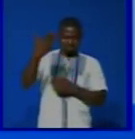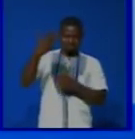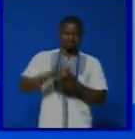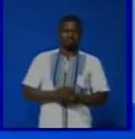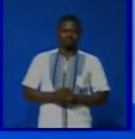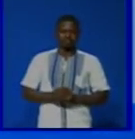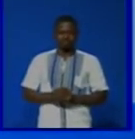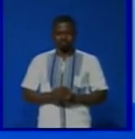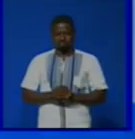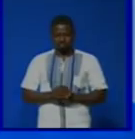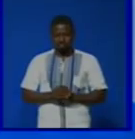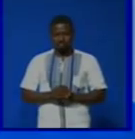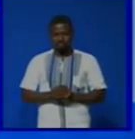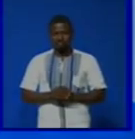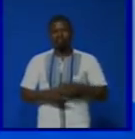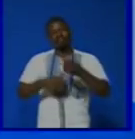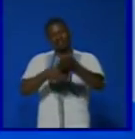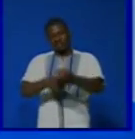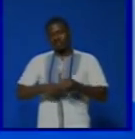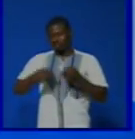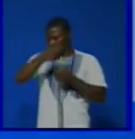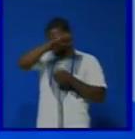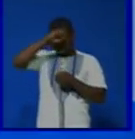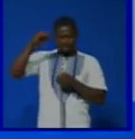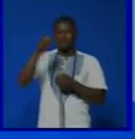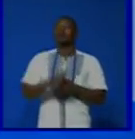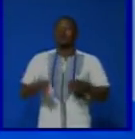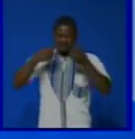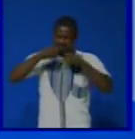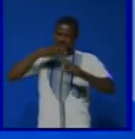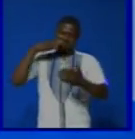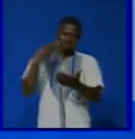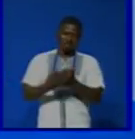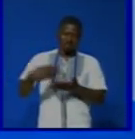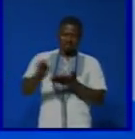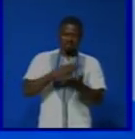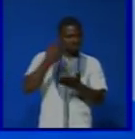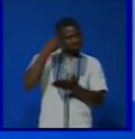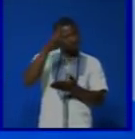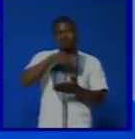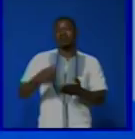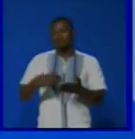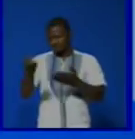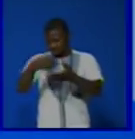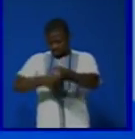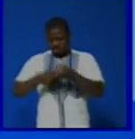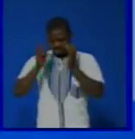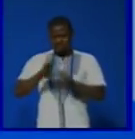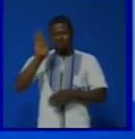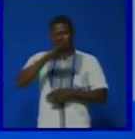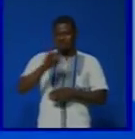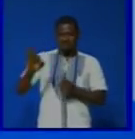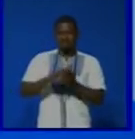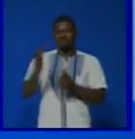La saison agricole actuelle annonce de bonnes récoltes pour les producteurs du Burkina, à Tikaré et dans le BAM. Les populations anticipent